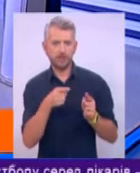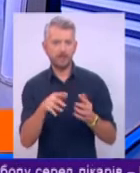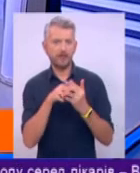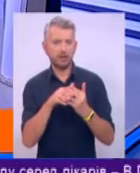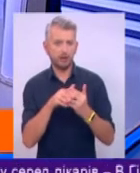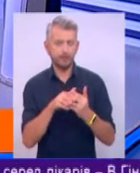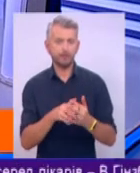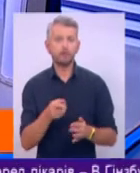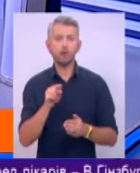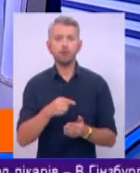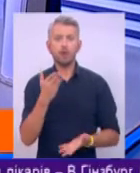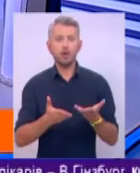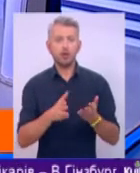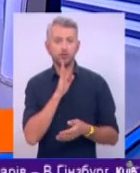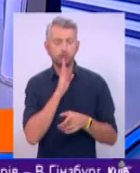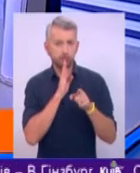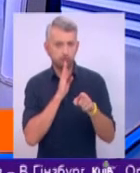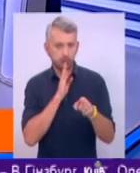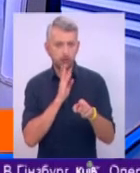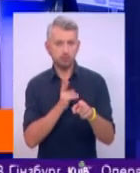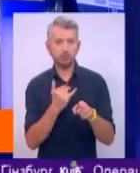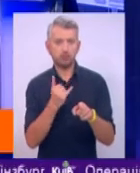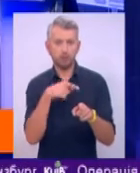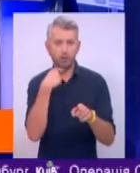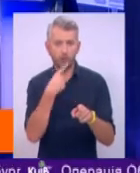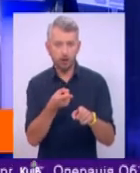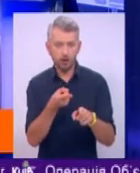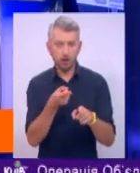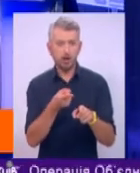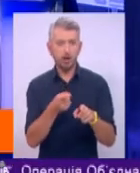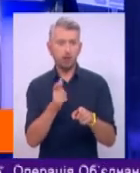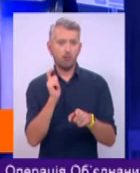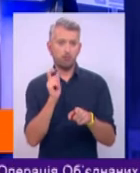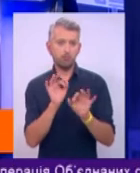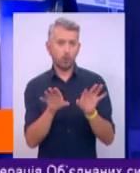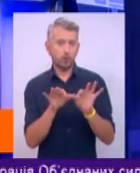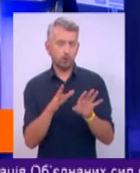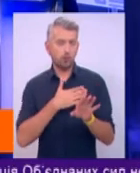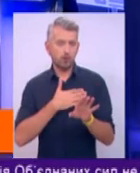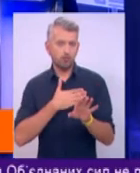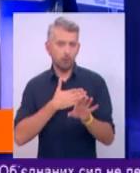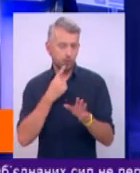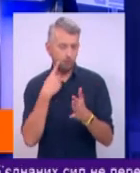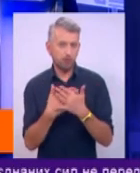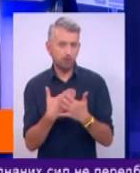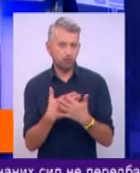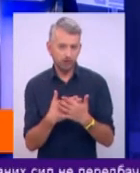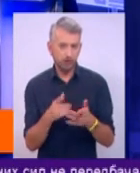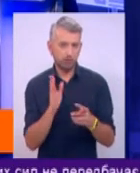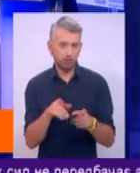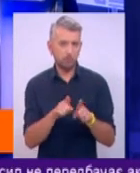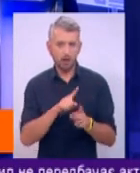Тому, якщо, скажімо, пані, яка тільки що говорила, скажімо так, прокоментує це моє там припущення, будемо так